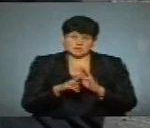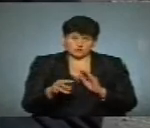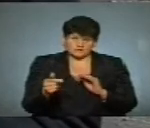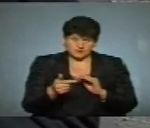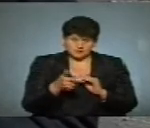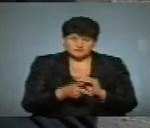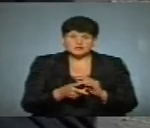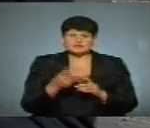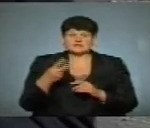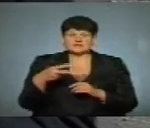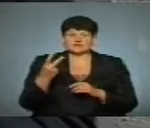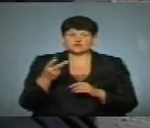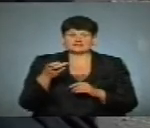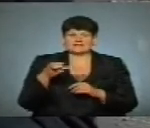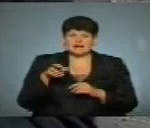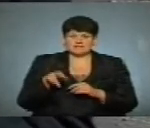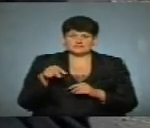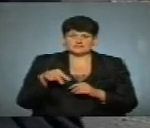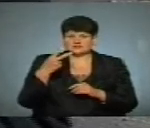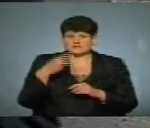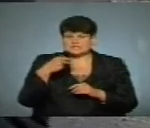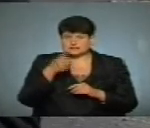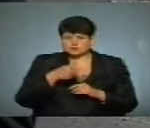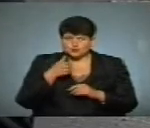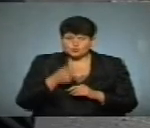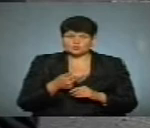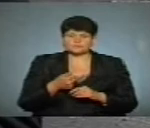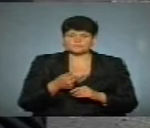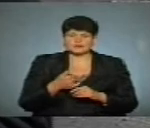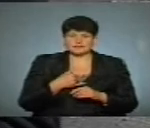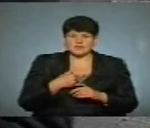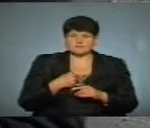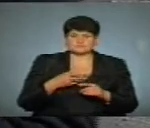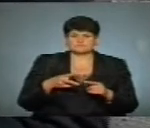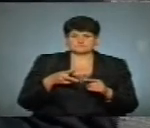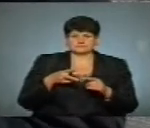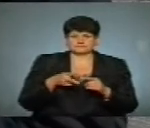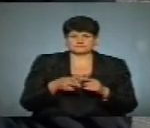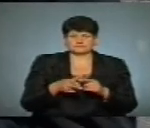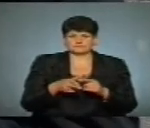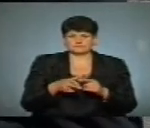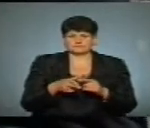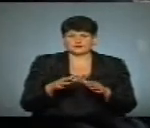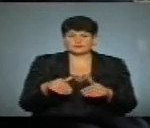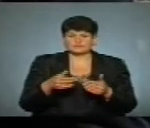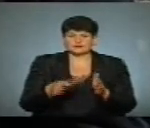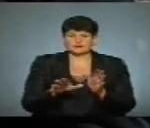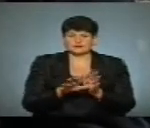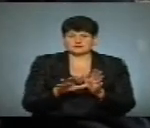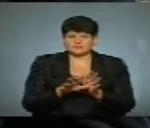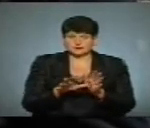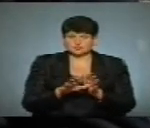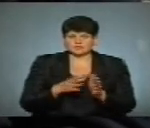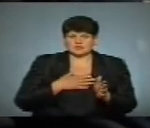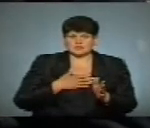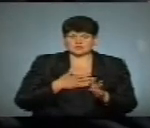гривень, то 22 травня 2020 року нам припинуть подавати електричну енергію на